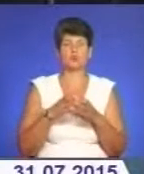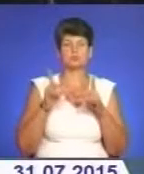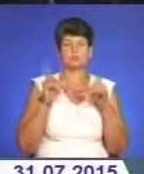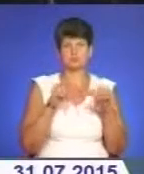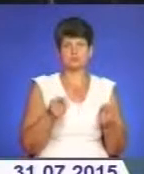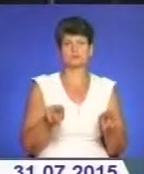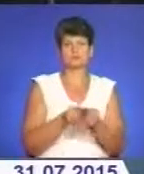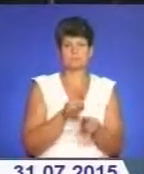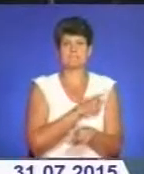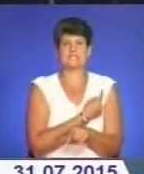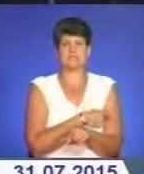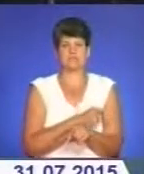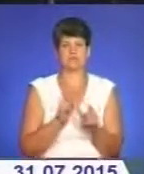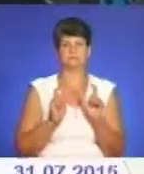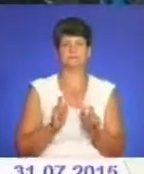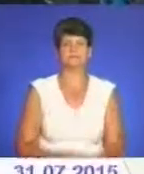теж медичні студії.